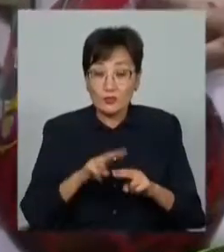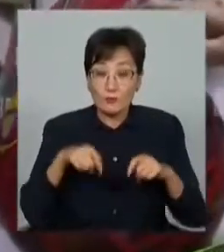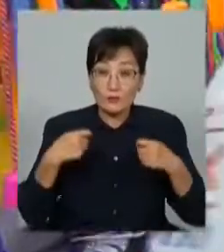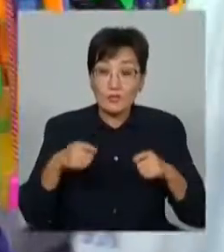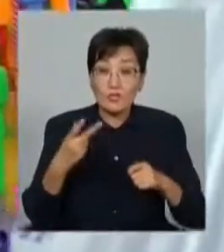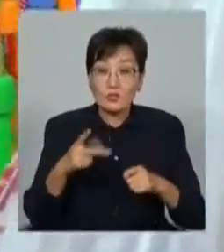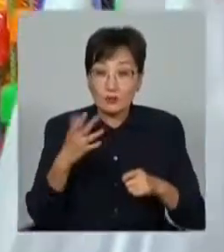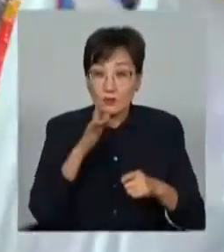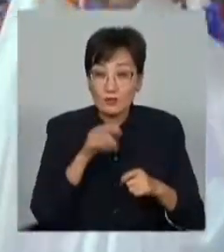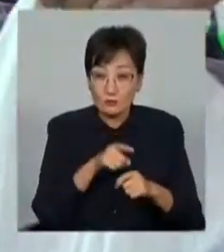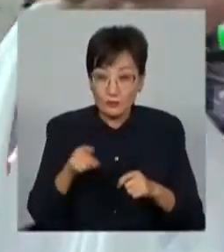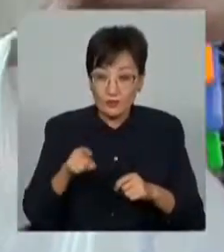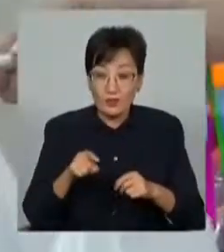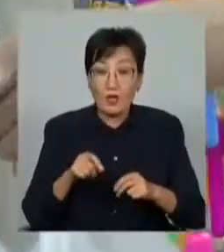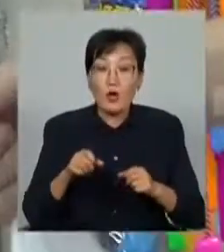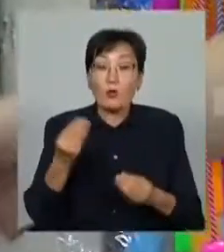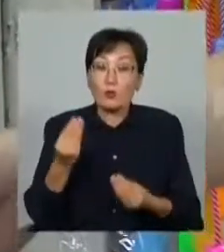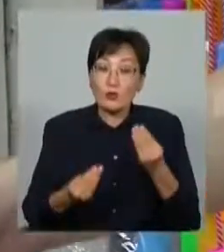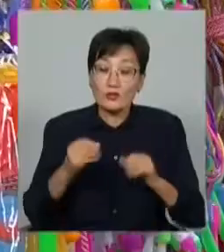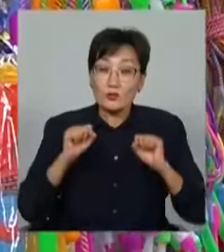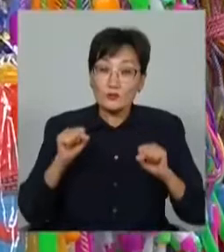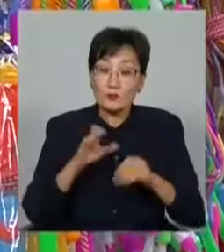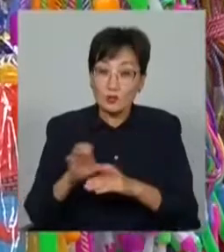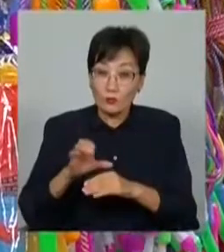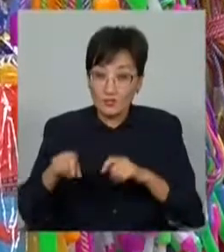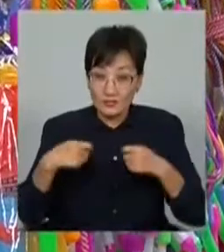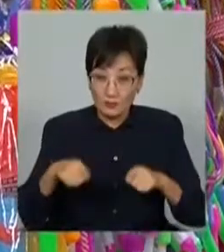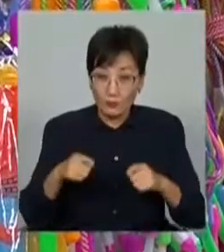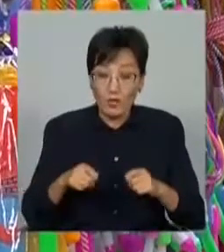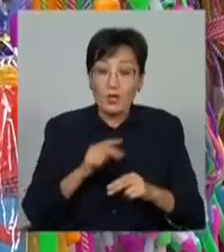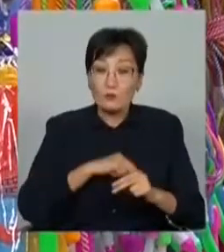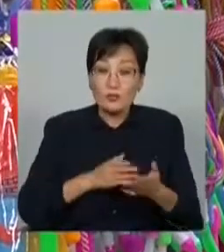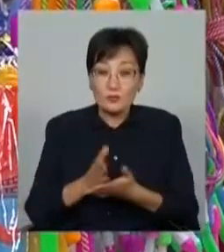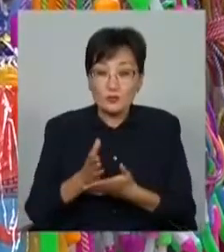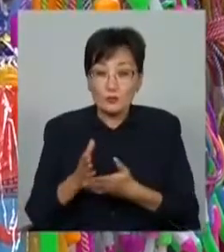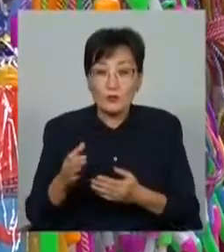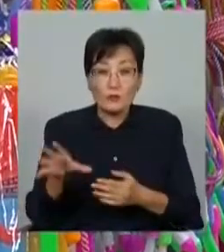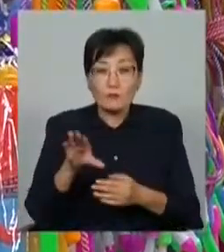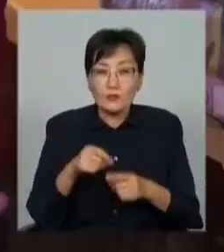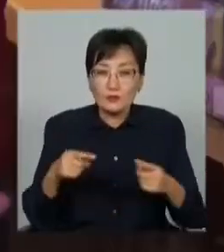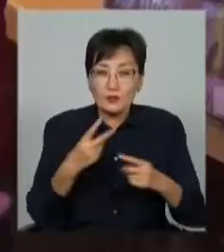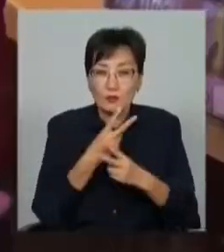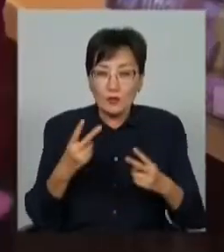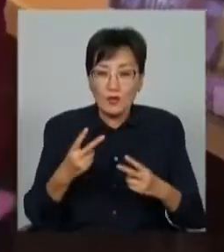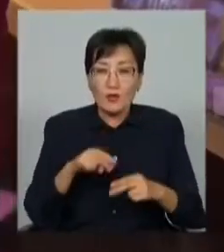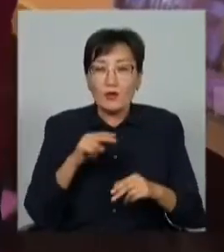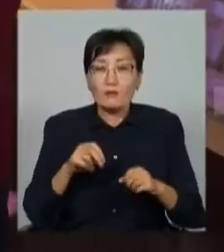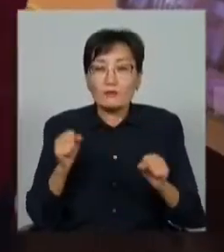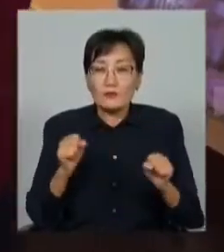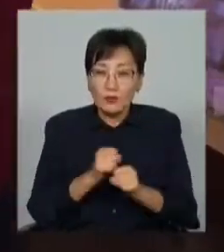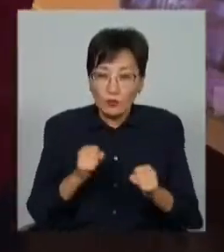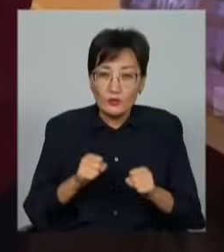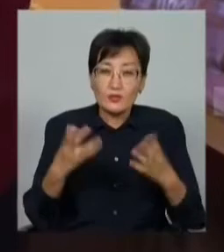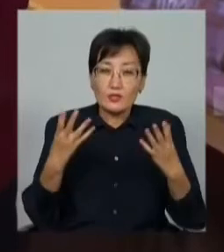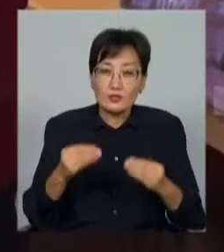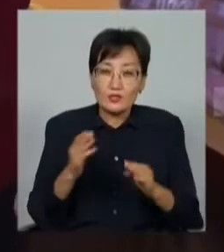базарда 25 жылдан бері ойыншық және спорт тауарларын саудалап келеді. Еңбек жолында көрмегенді көріп, жауын шашынға да, аптап ыстыққа да